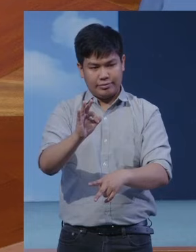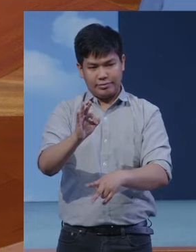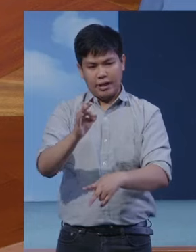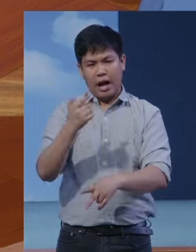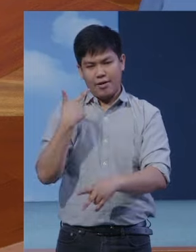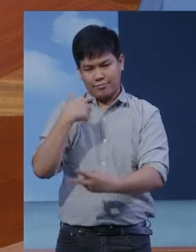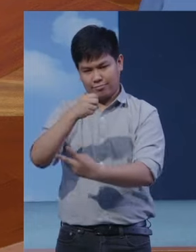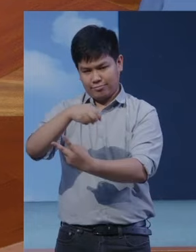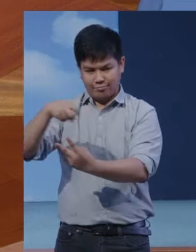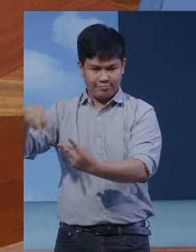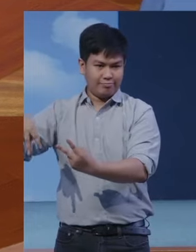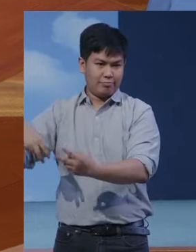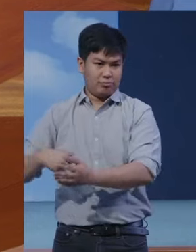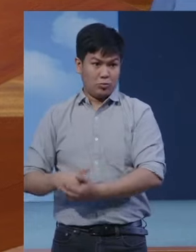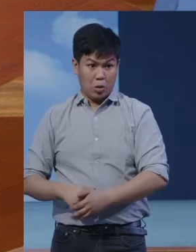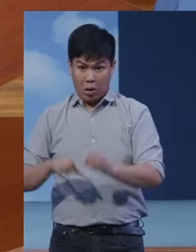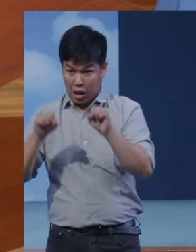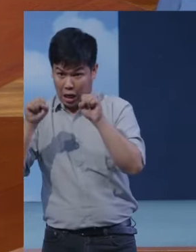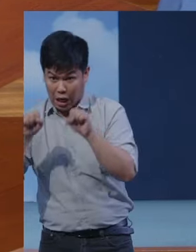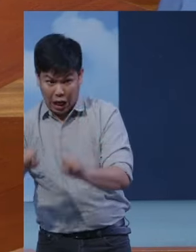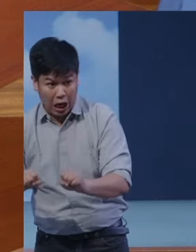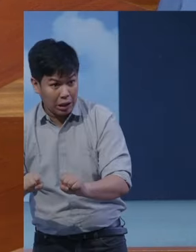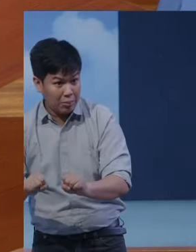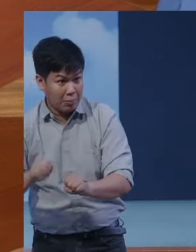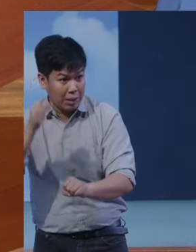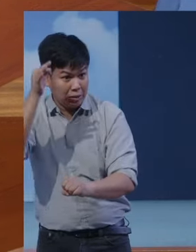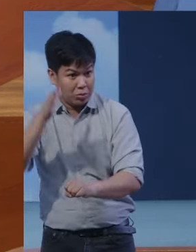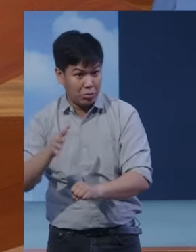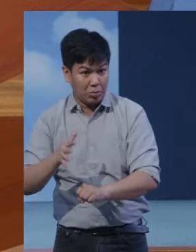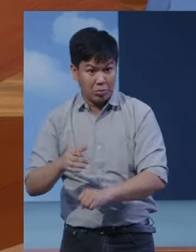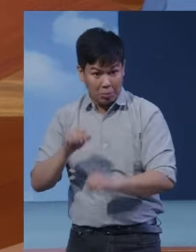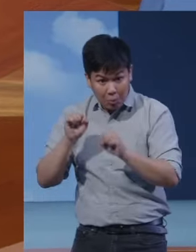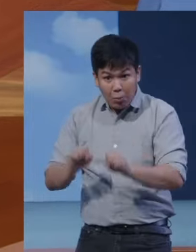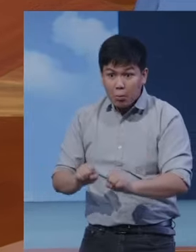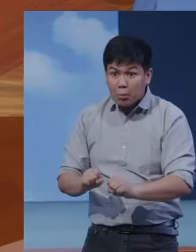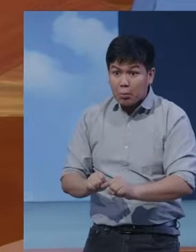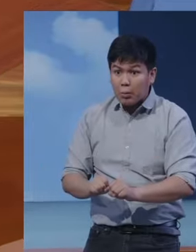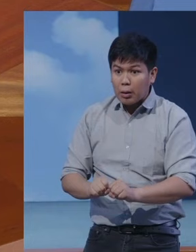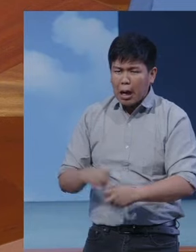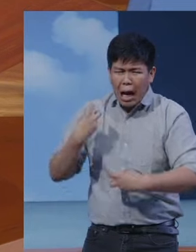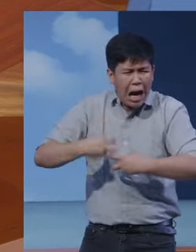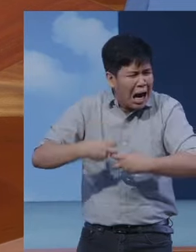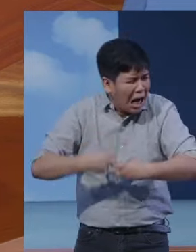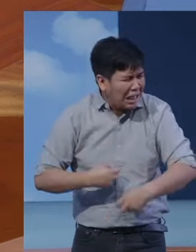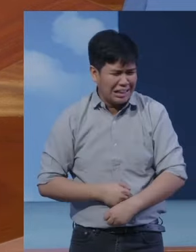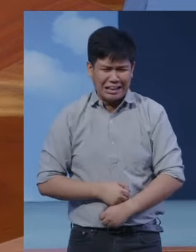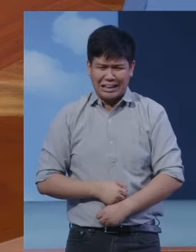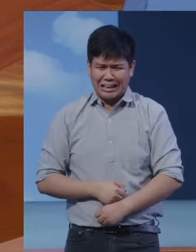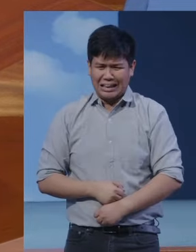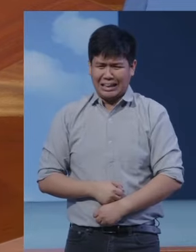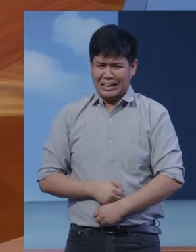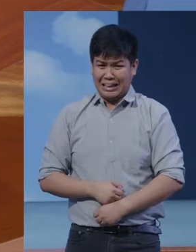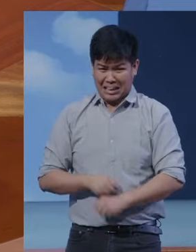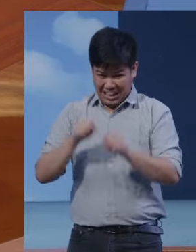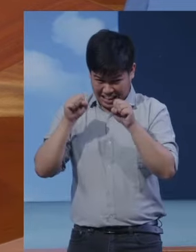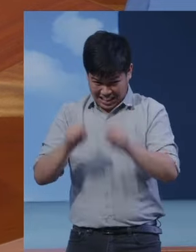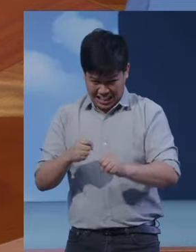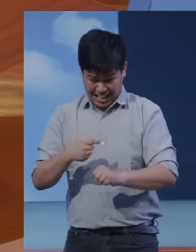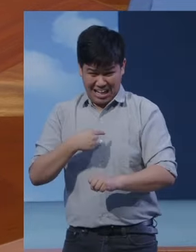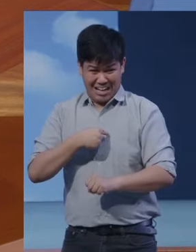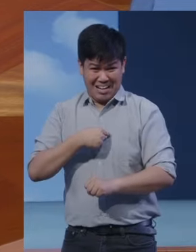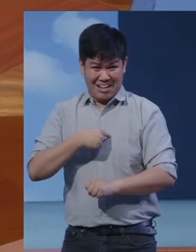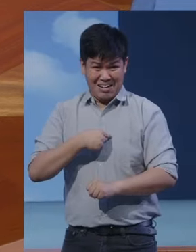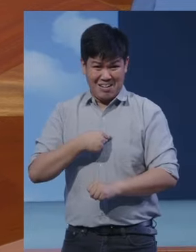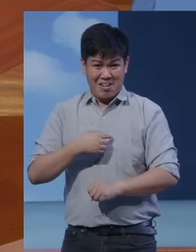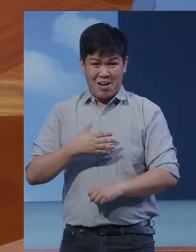ni Pwede ba Pastor kaya ba kaya ba kaya ba ng isang